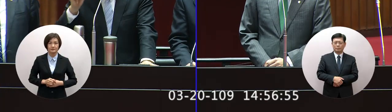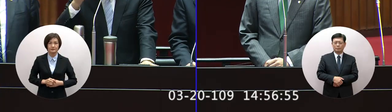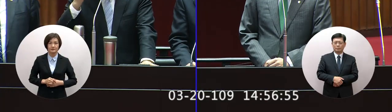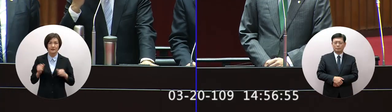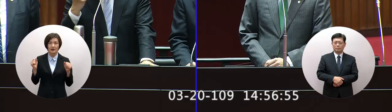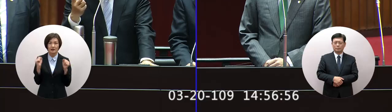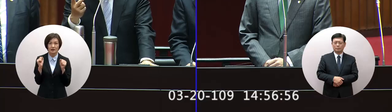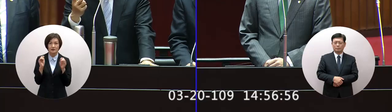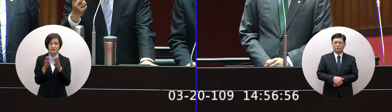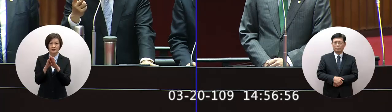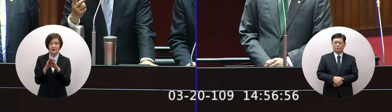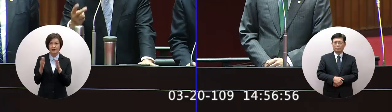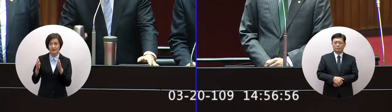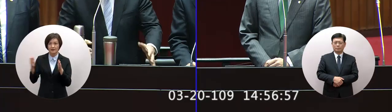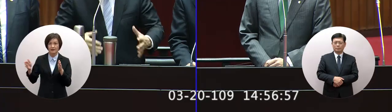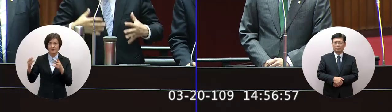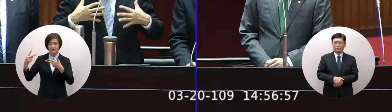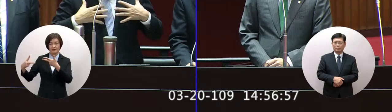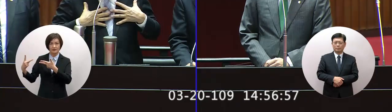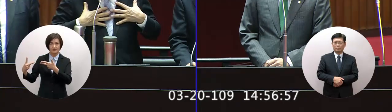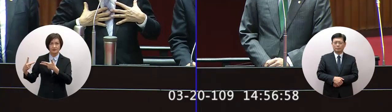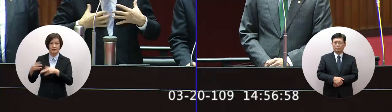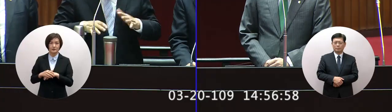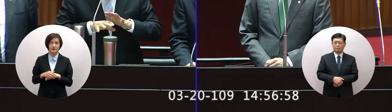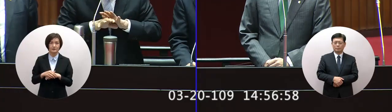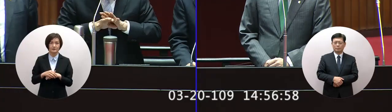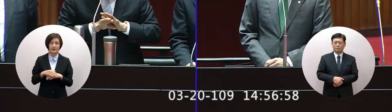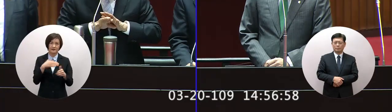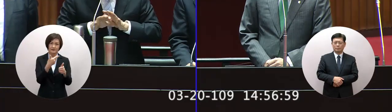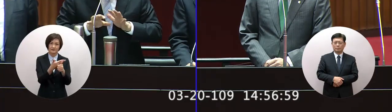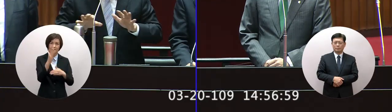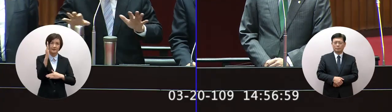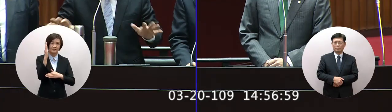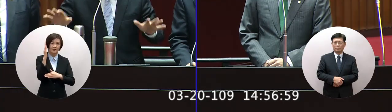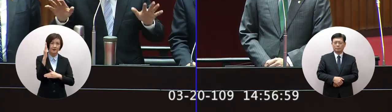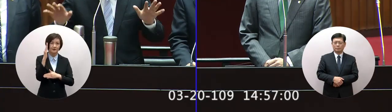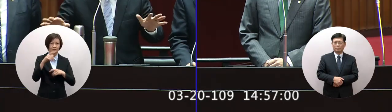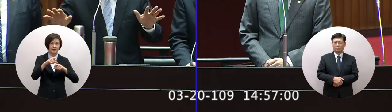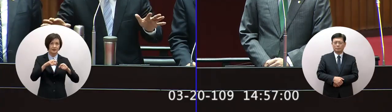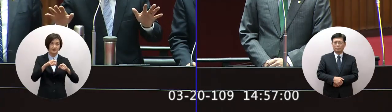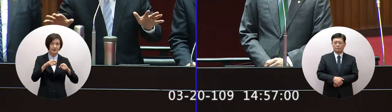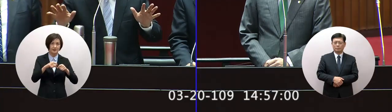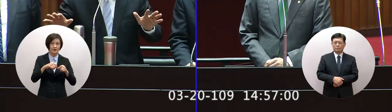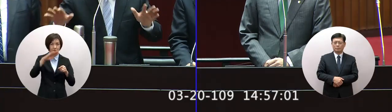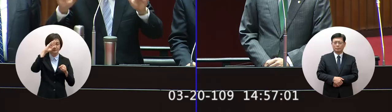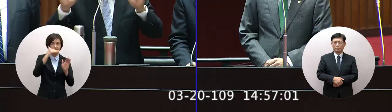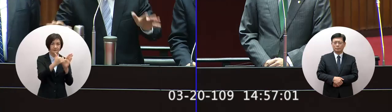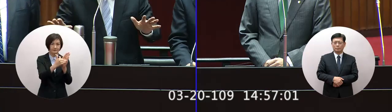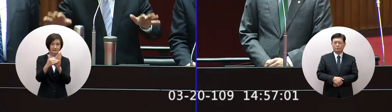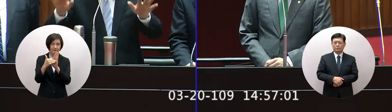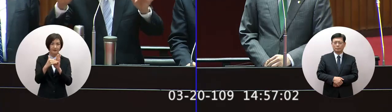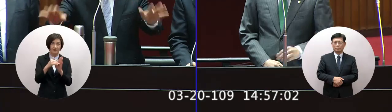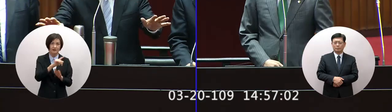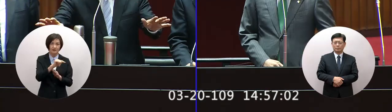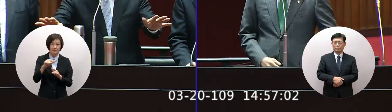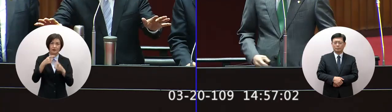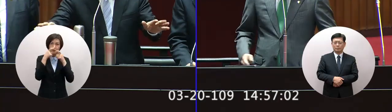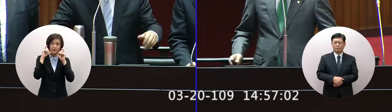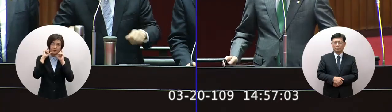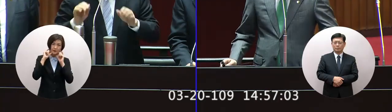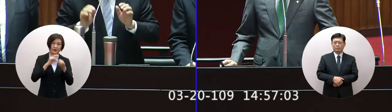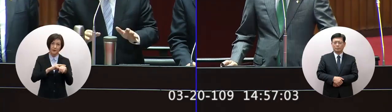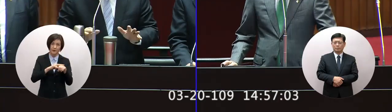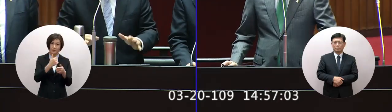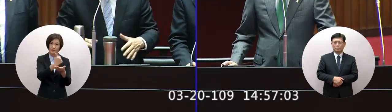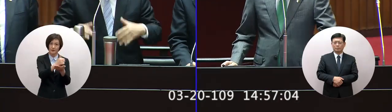寒假延长两个礼拜，让政府能够把足够的防疫相关物资配送到学